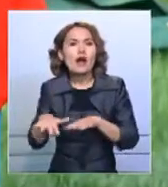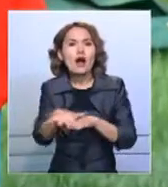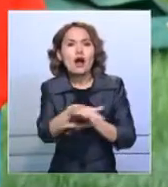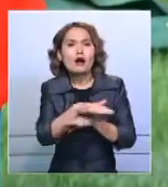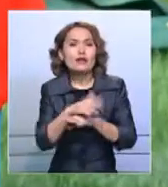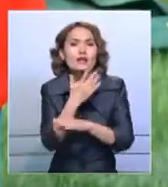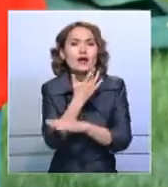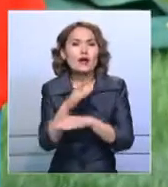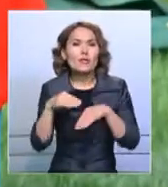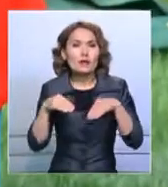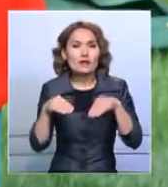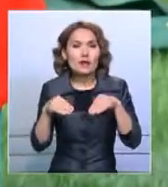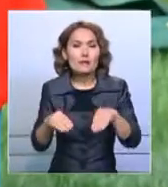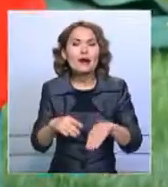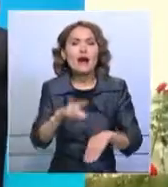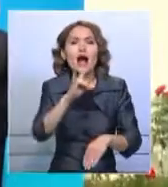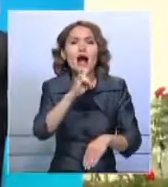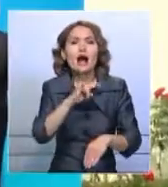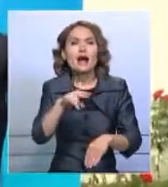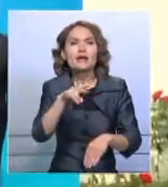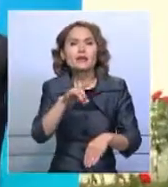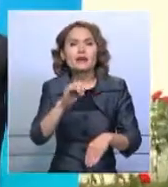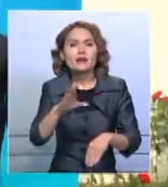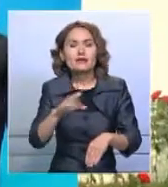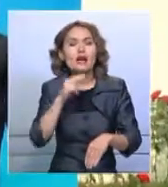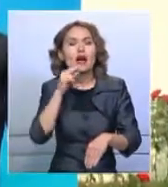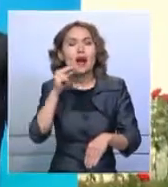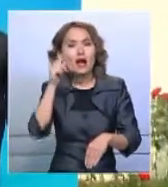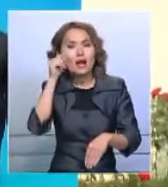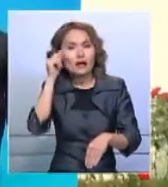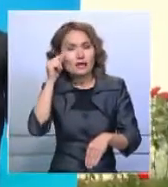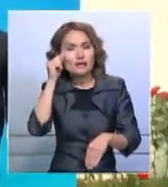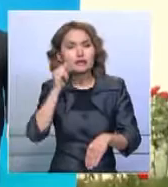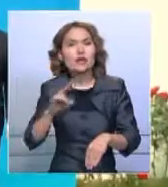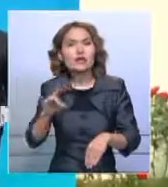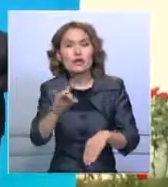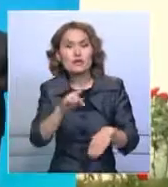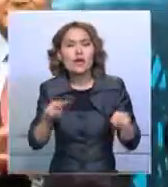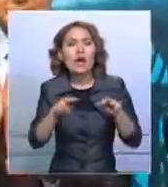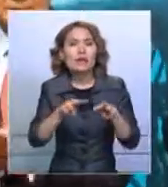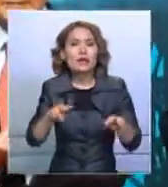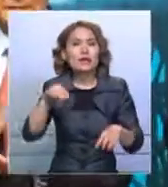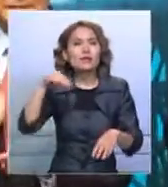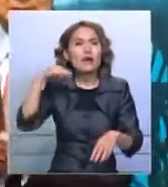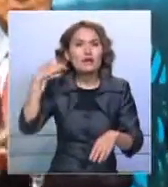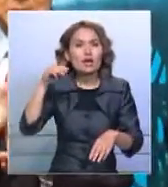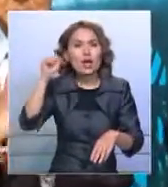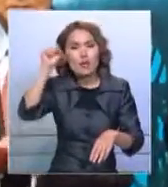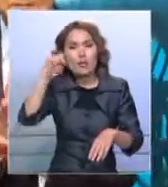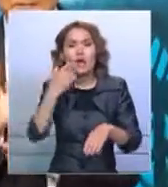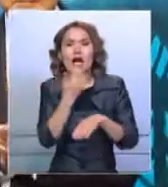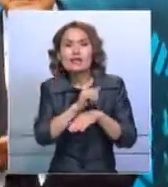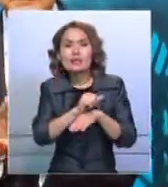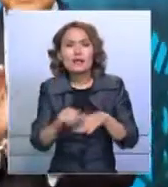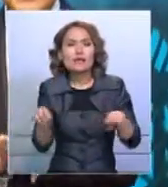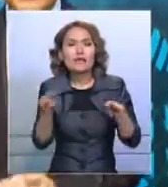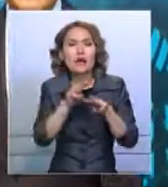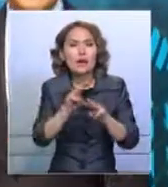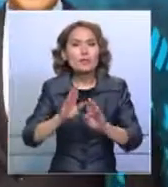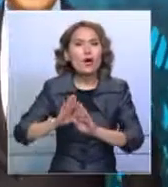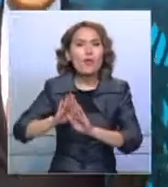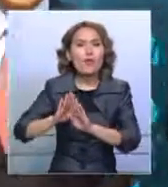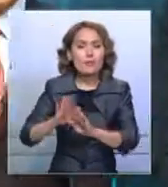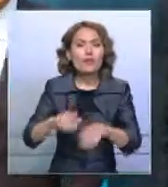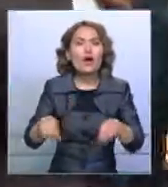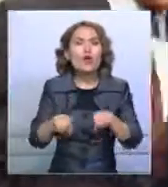рәсіміне Ерлан Ыдырысов пен қытайлық және қырғызстандық әріптестер де қатысты. Ресей, Тәжікстан және Өзбекстан сыртқы істер министрлерінің